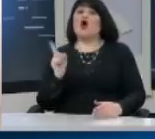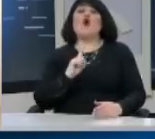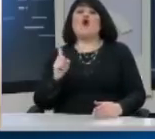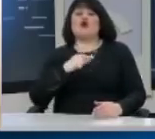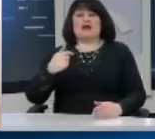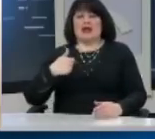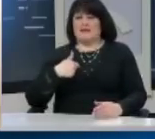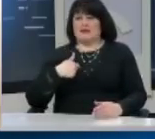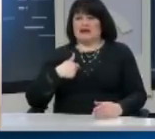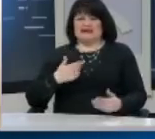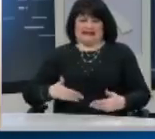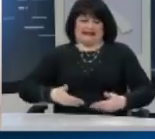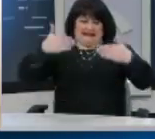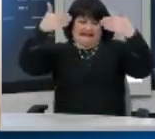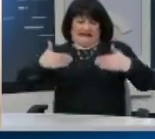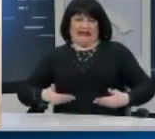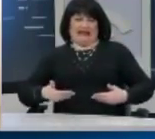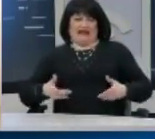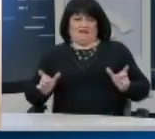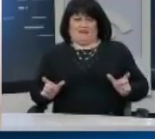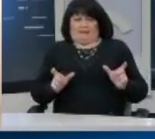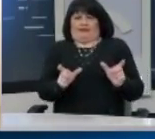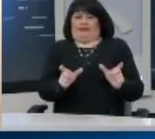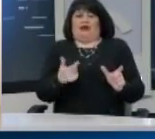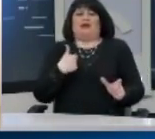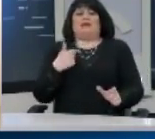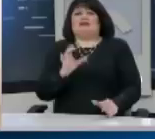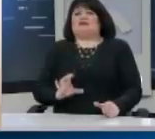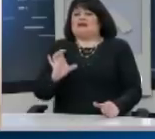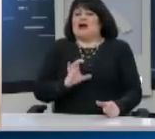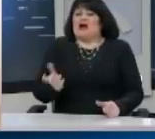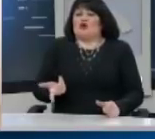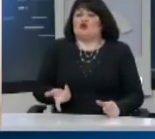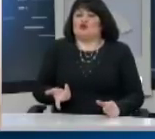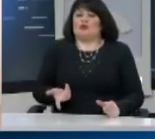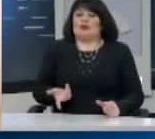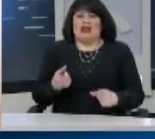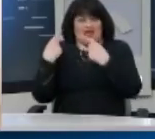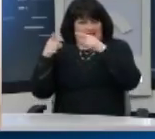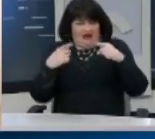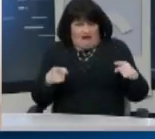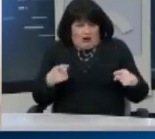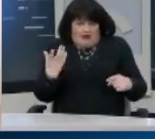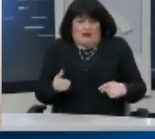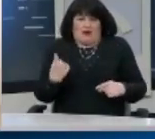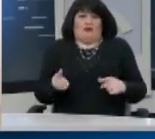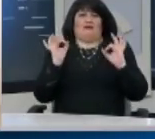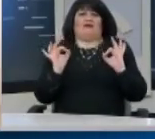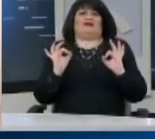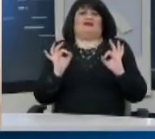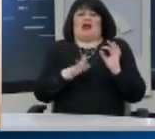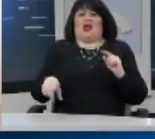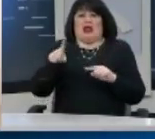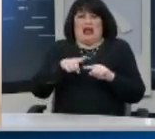σηκώσουμε τύχη καινούργια αναζητώντας τις υπαρκτές υπαρκτό τες διαφορές μέσα στη χώρα μας πόσο